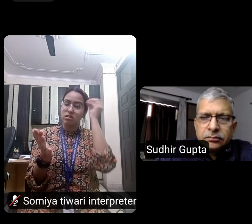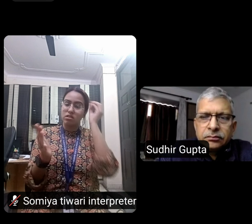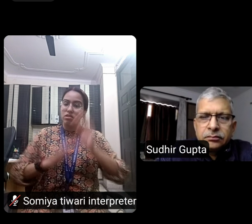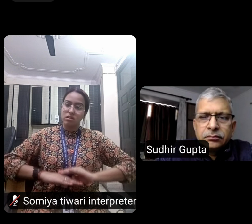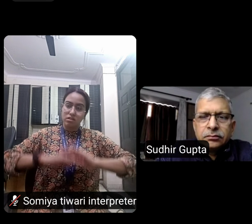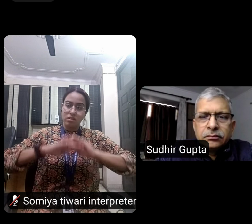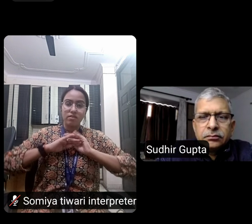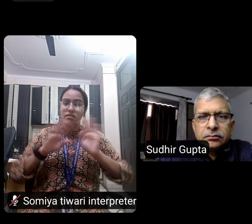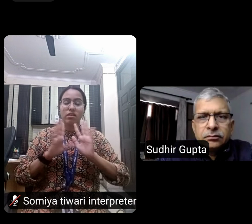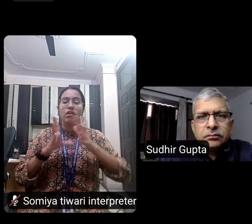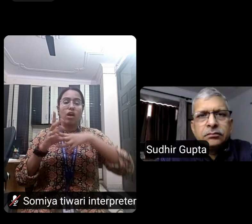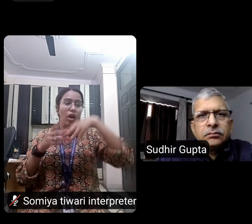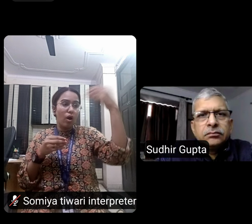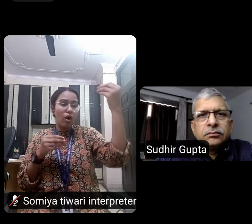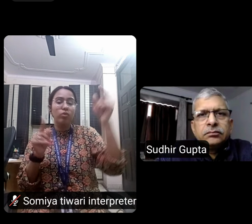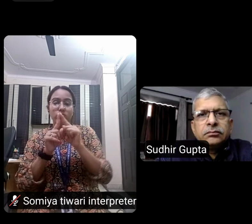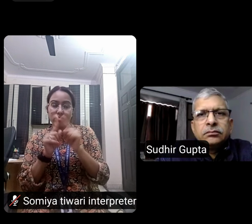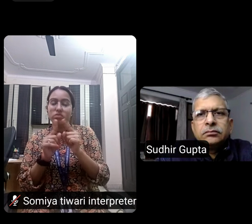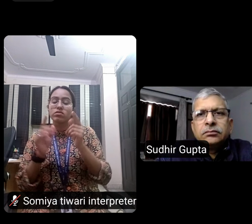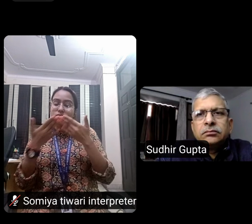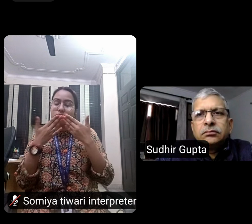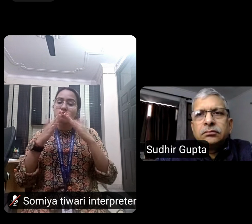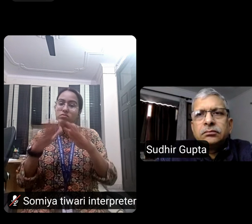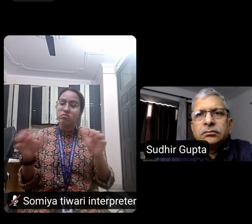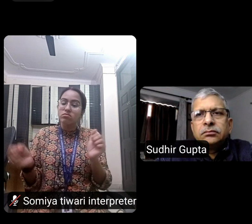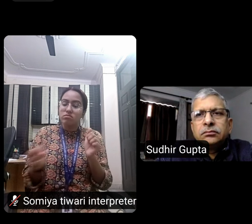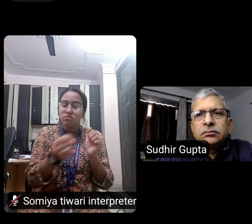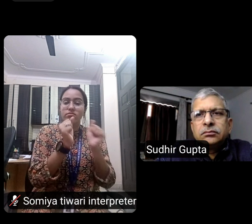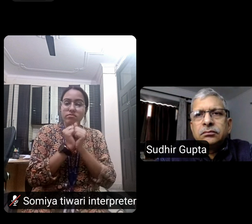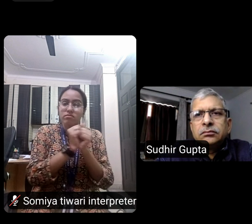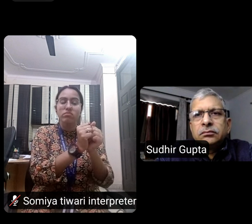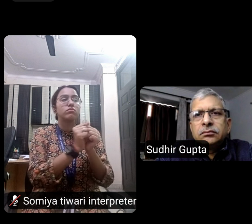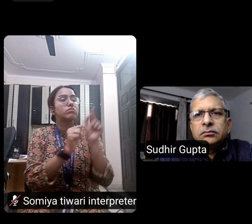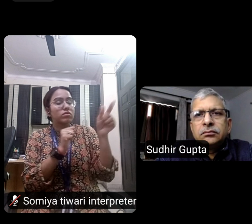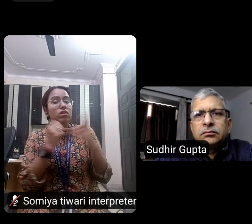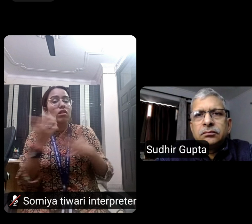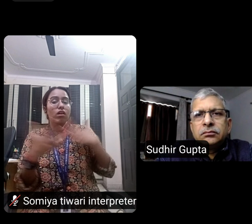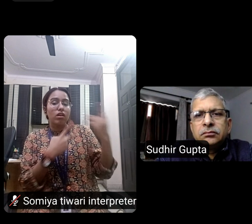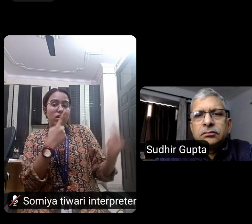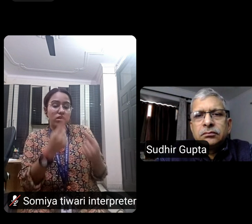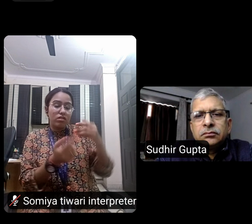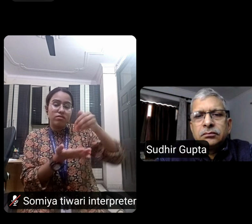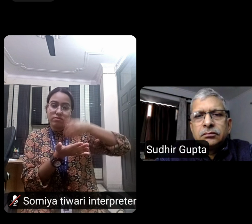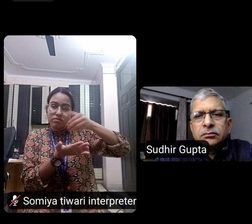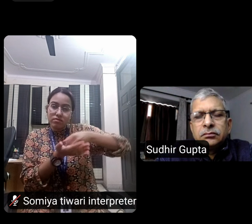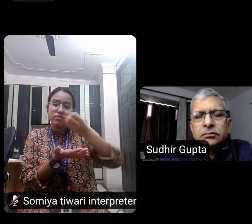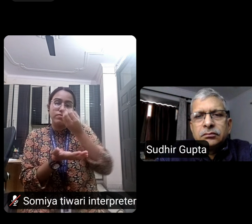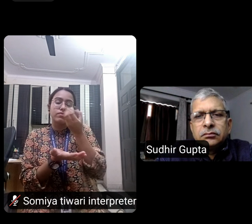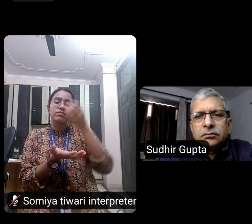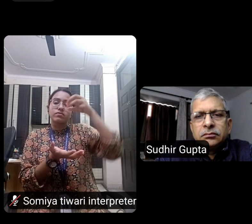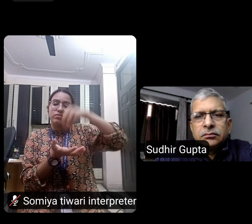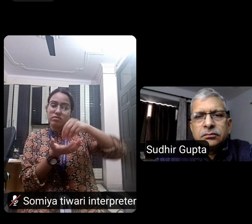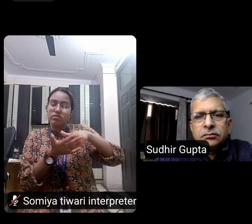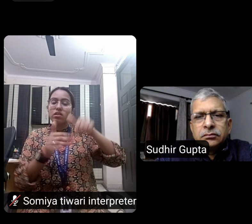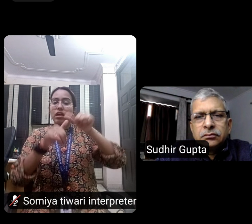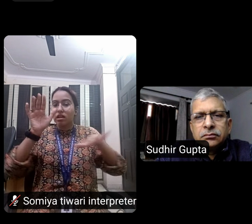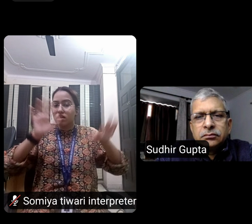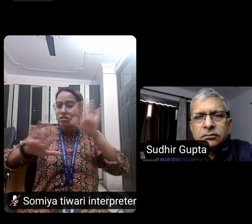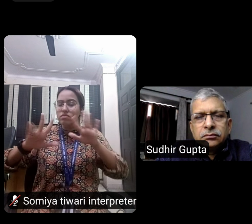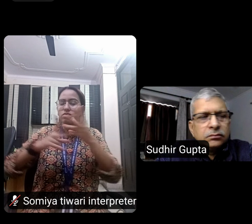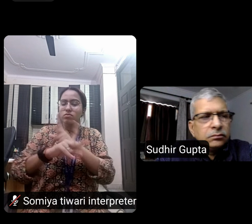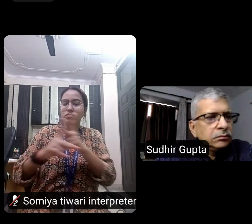नहीं, बाहर से भी वाकिफ करवाइए, बाहर की चीज़ों में गार्डनिंग बच्चे से करवाइए, तरह तरह के एक्टिविटीज़ जो होती हैं